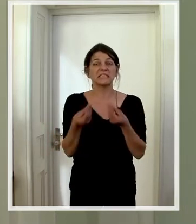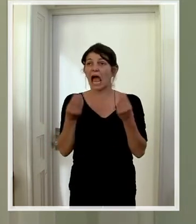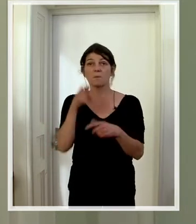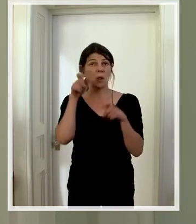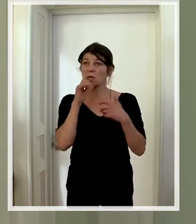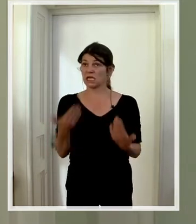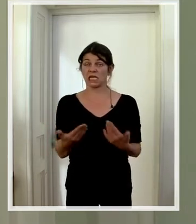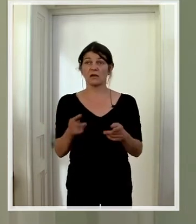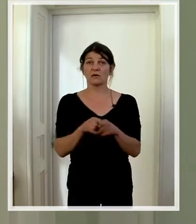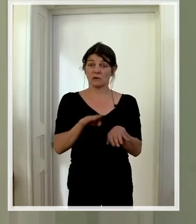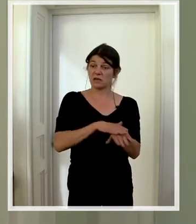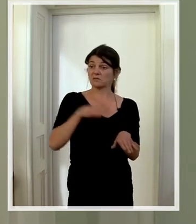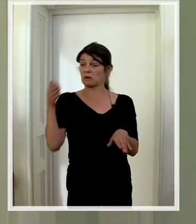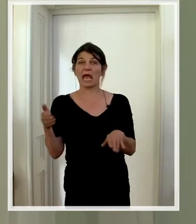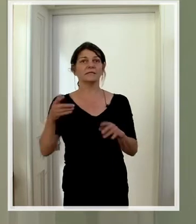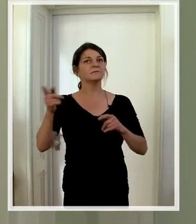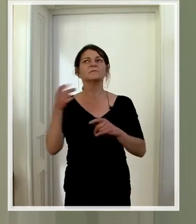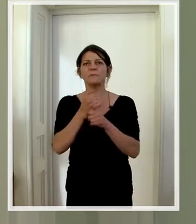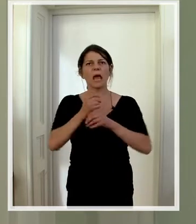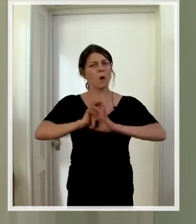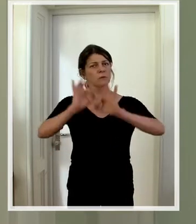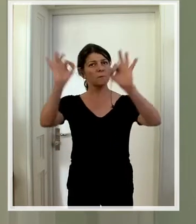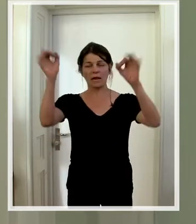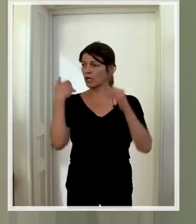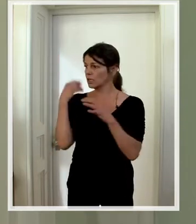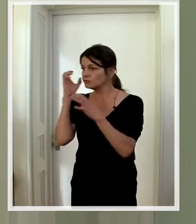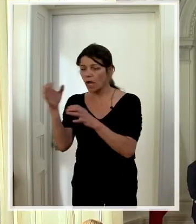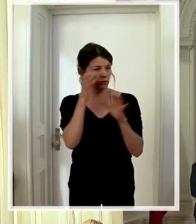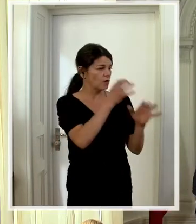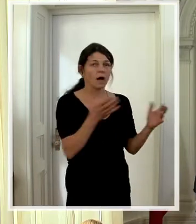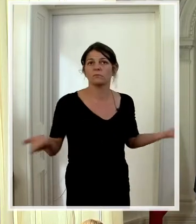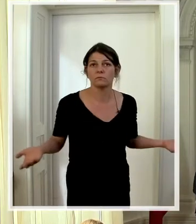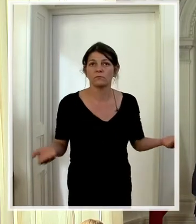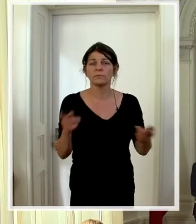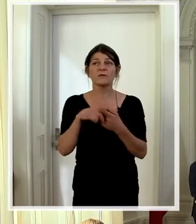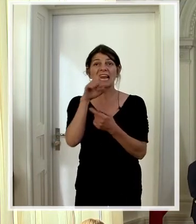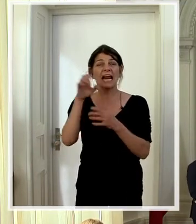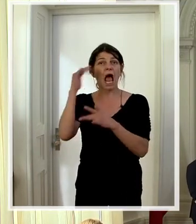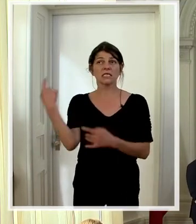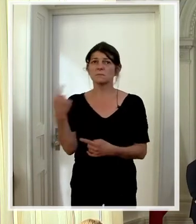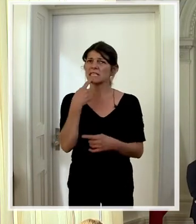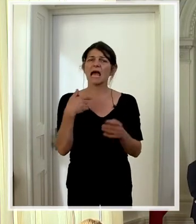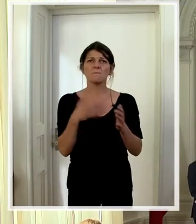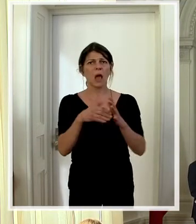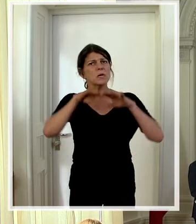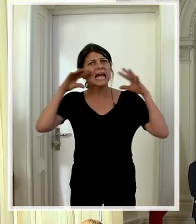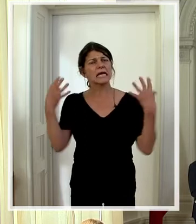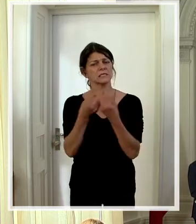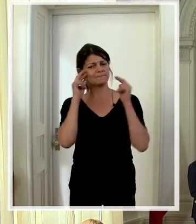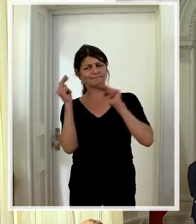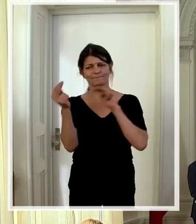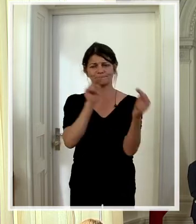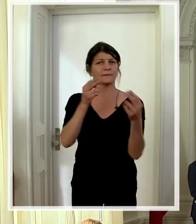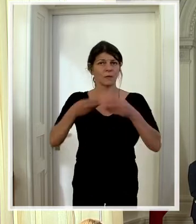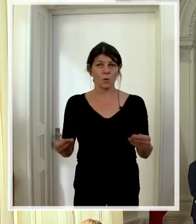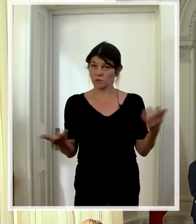und rechts von Liechtenstein sind sie am Optimieren und wir schauen zu und das kann ich nicht nachvollziehen. Aber wenn der Erich Hasler sagt, es braucht eine ganzheitliche Lösung, dann ist eigentlich genau